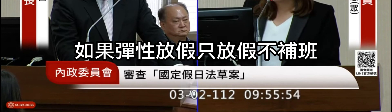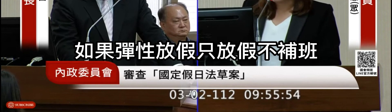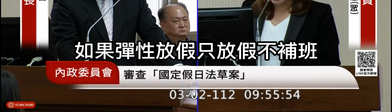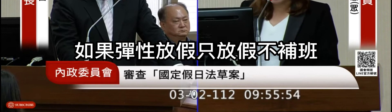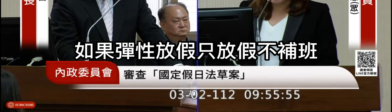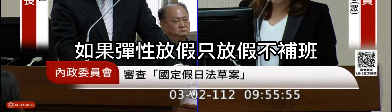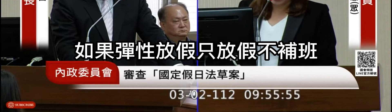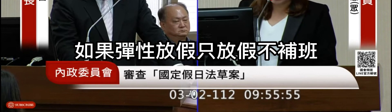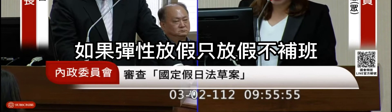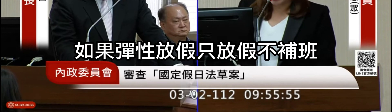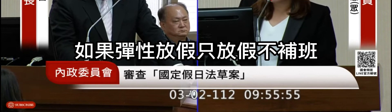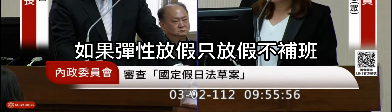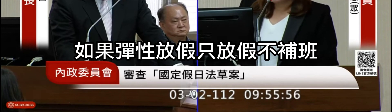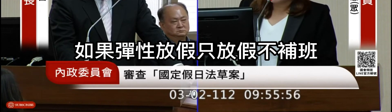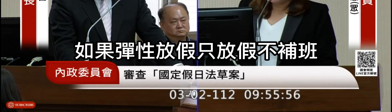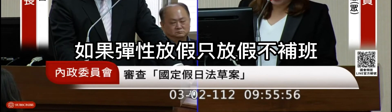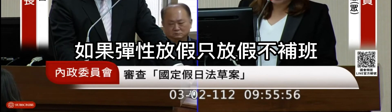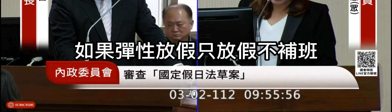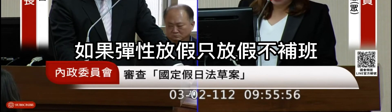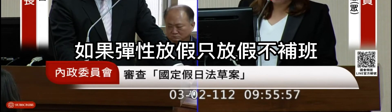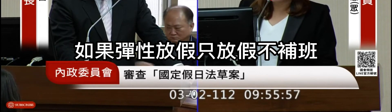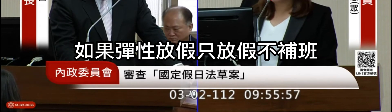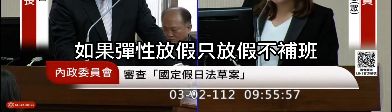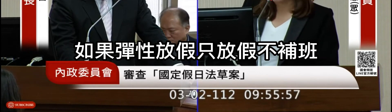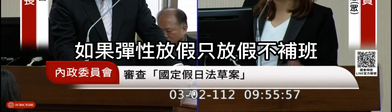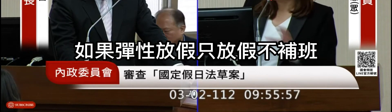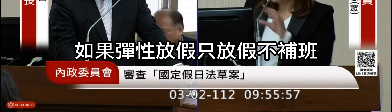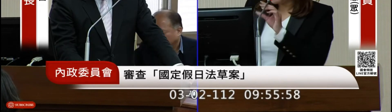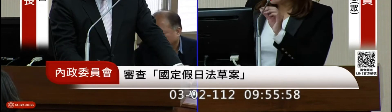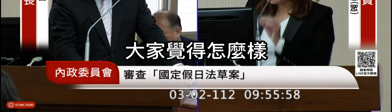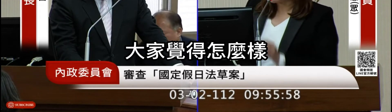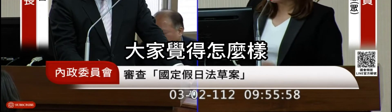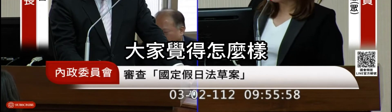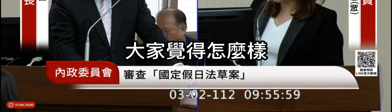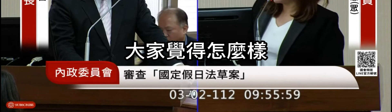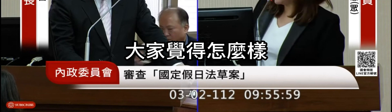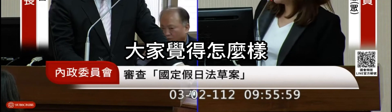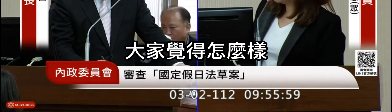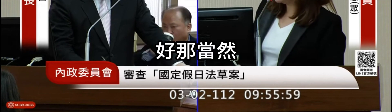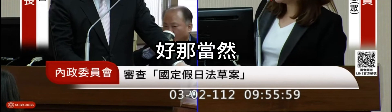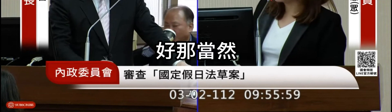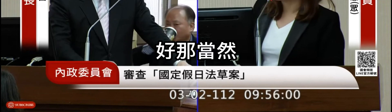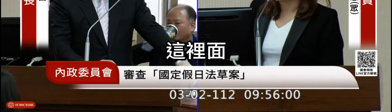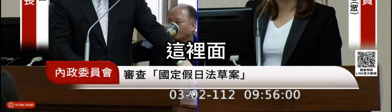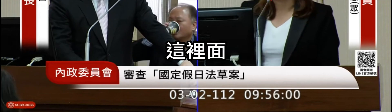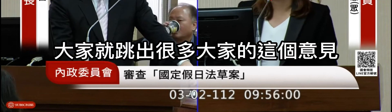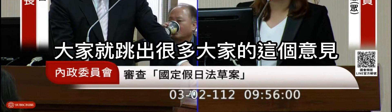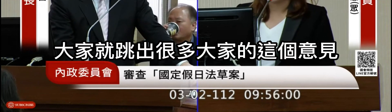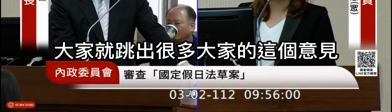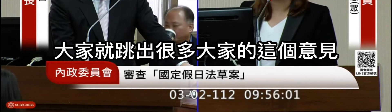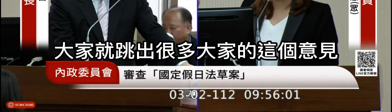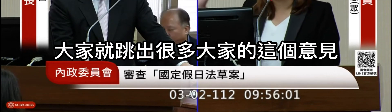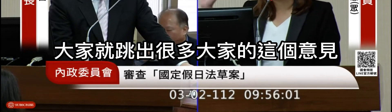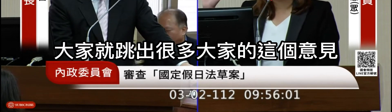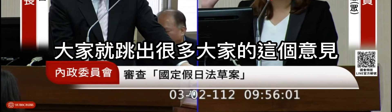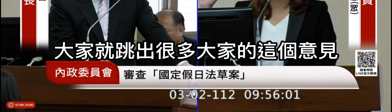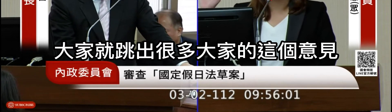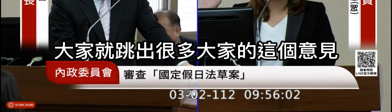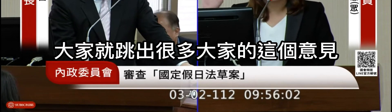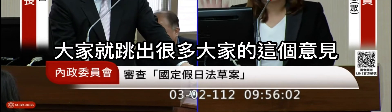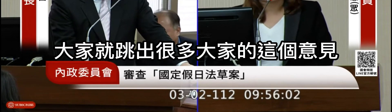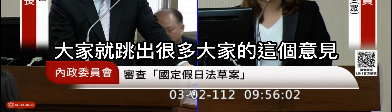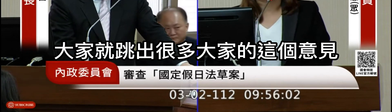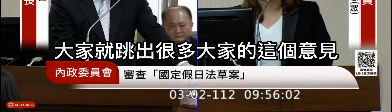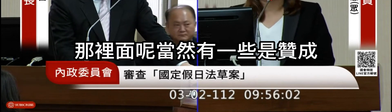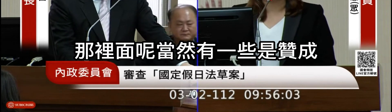如果弹性放假，只放假不补班。大家觉得怎么样了？好，那当然这里面大家就跳出很多大家的这